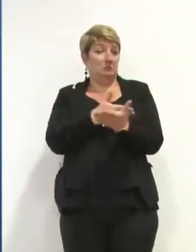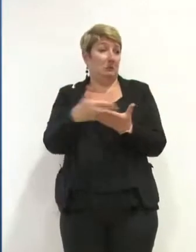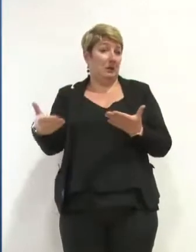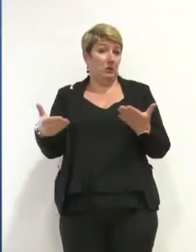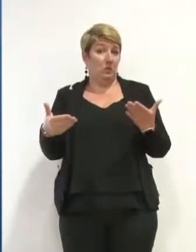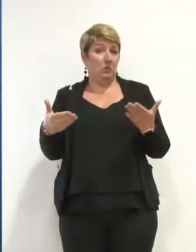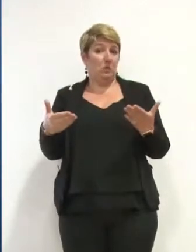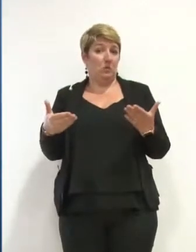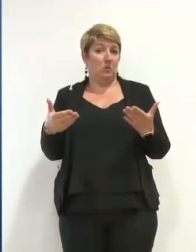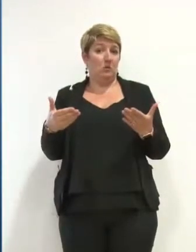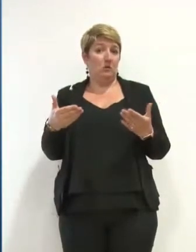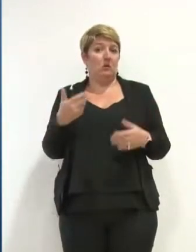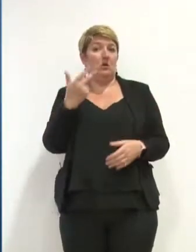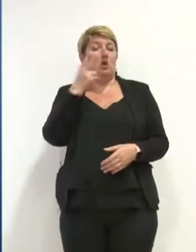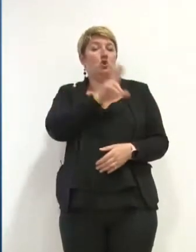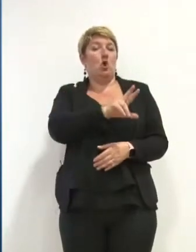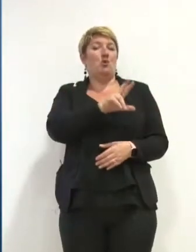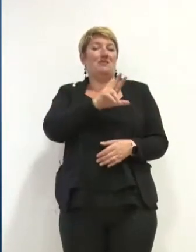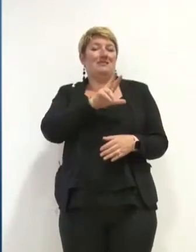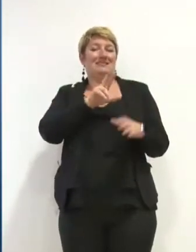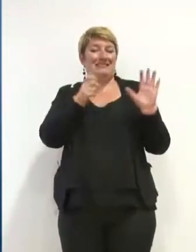millions et 480 000 euros.